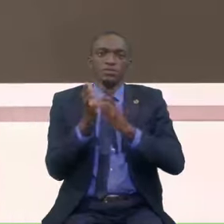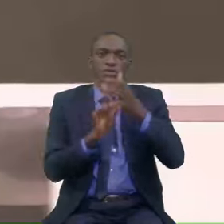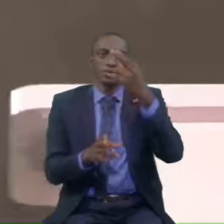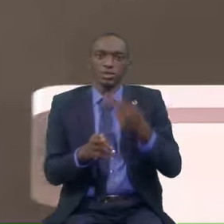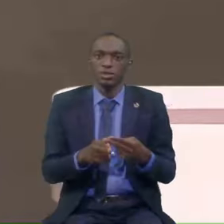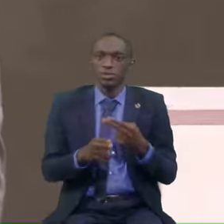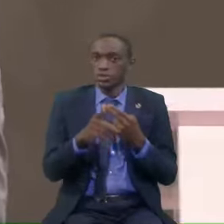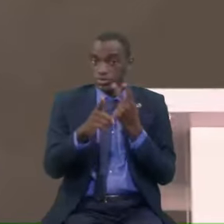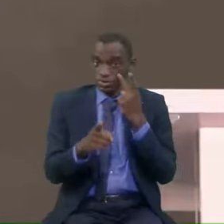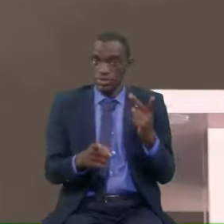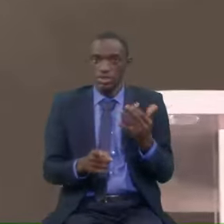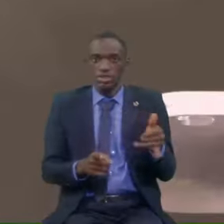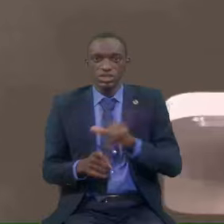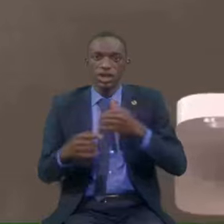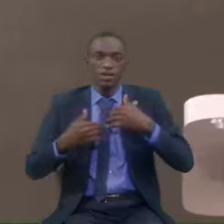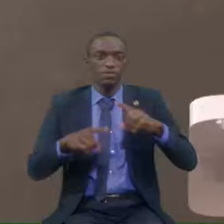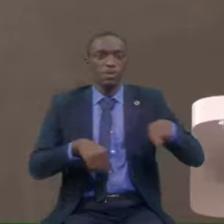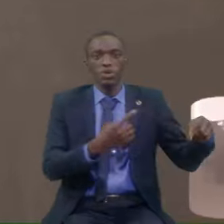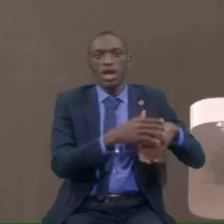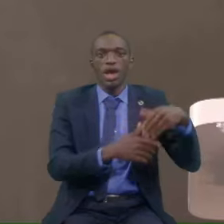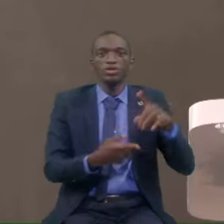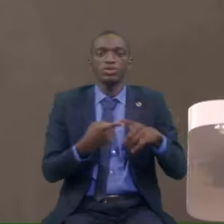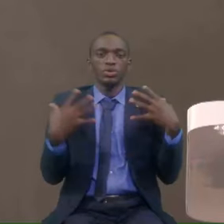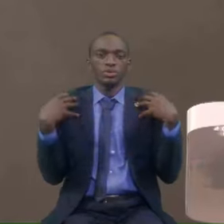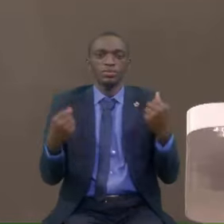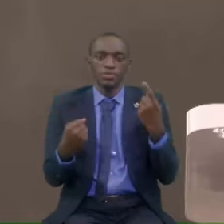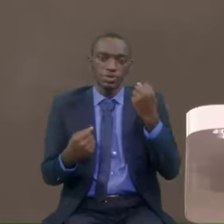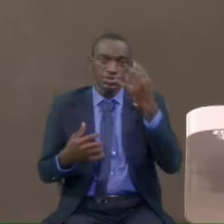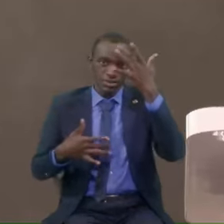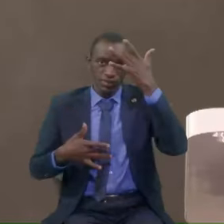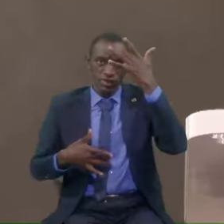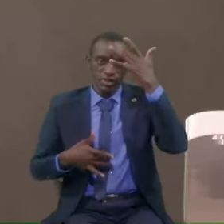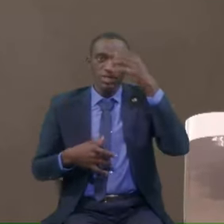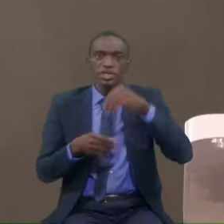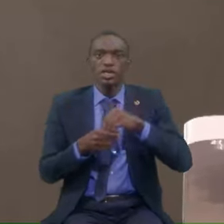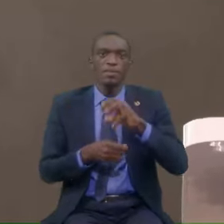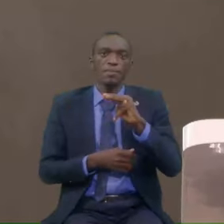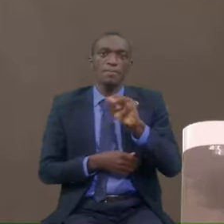Ils sont allés guérir les malades. En Matthieu 10,